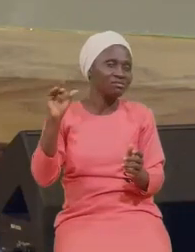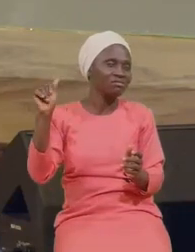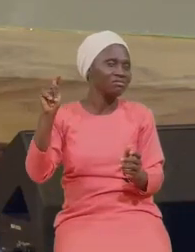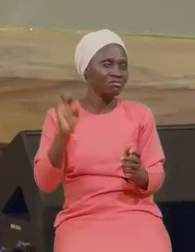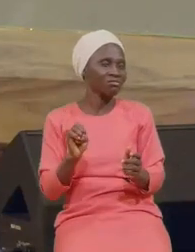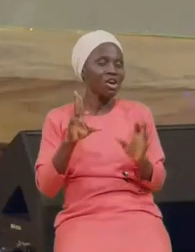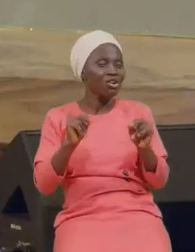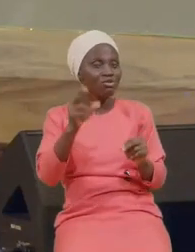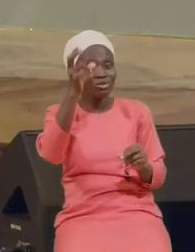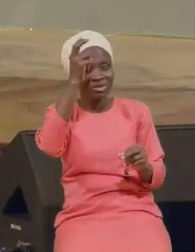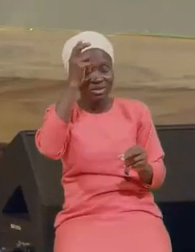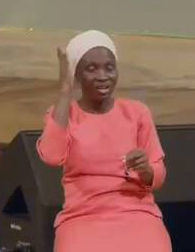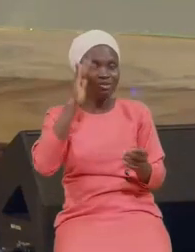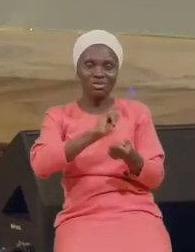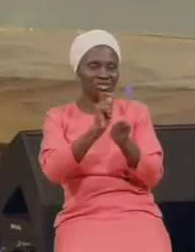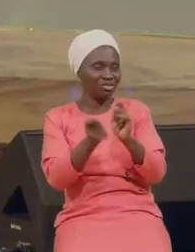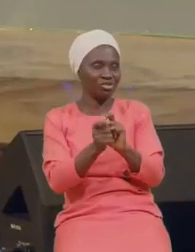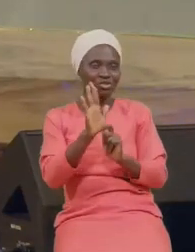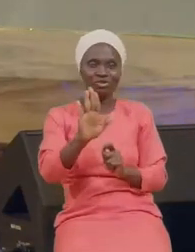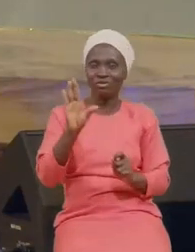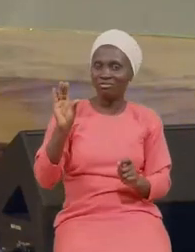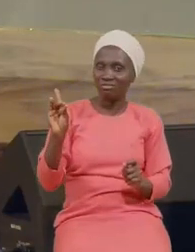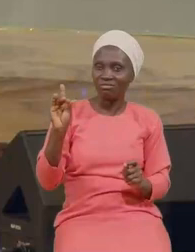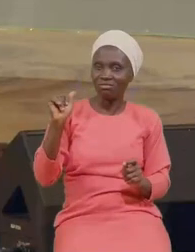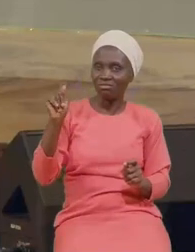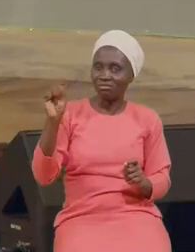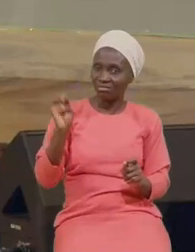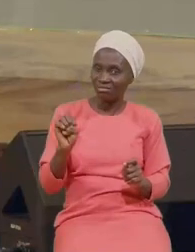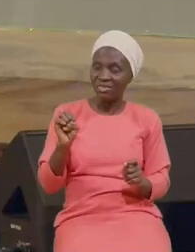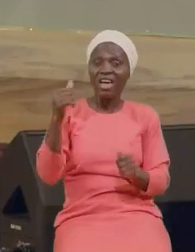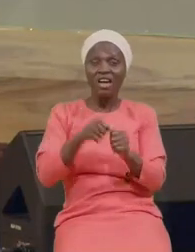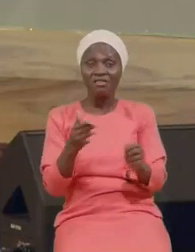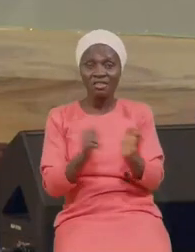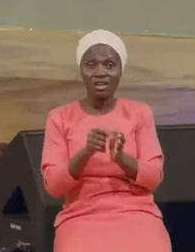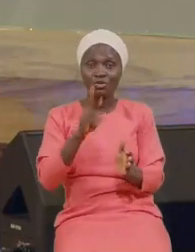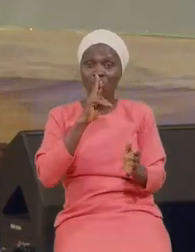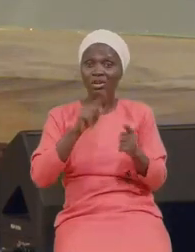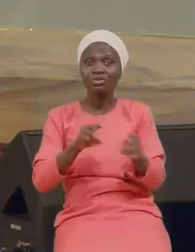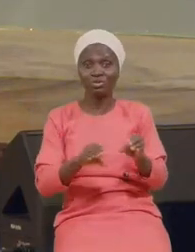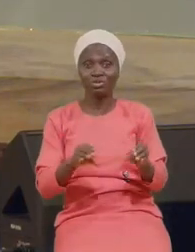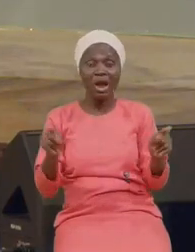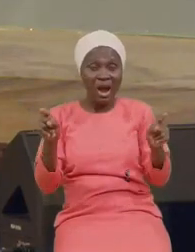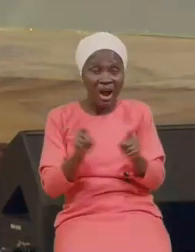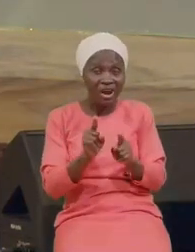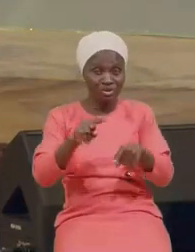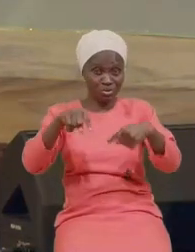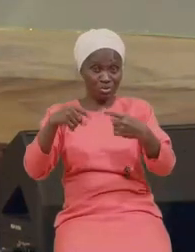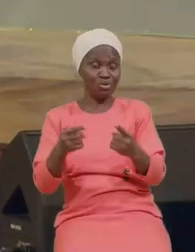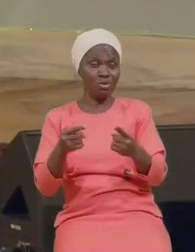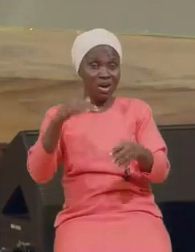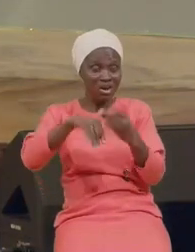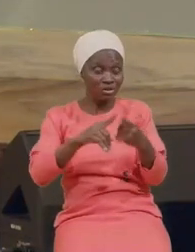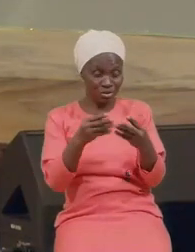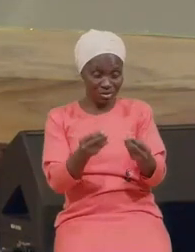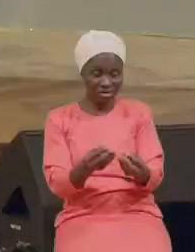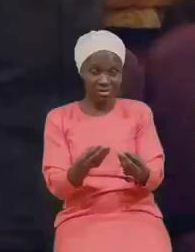ne changera votre date tout ce que tu dois faire comme tu vas dans le pays des